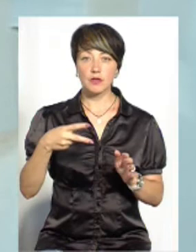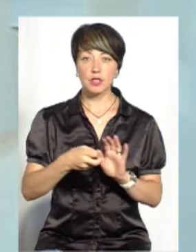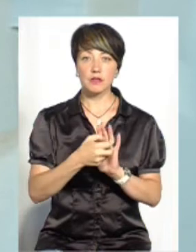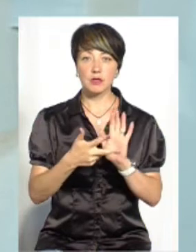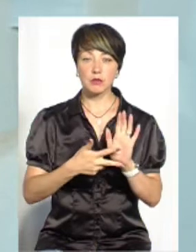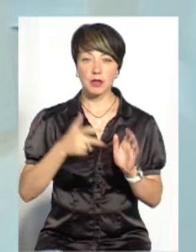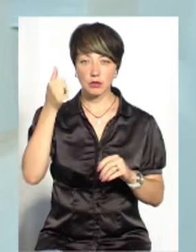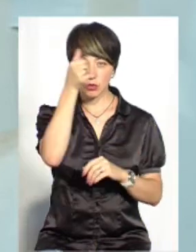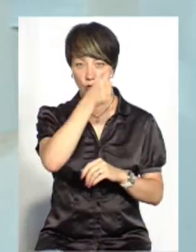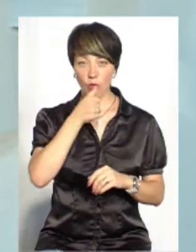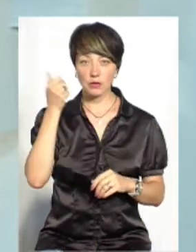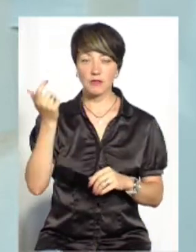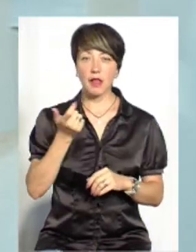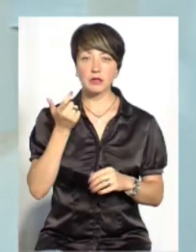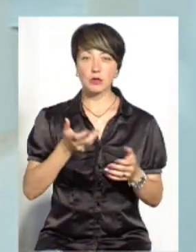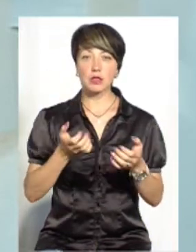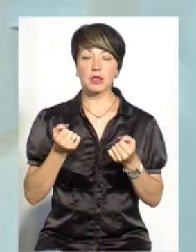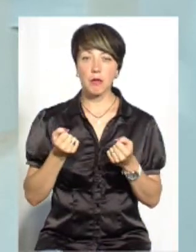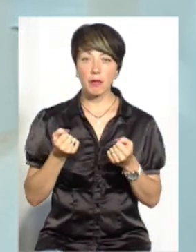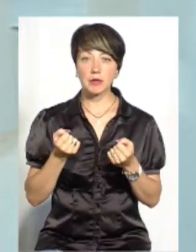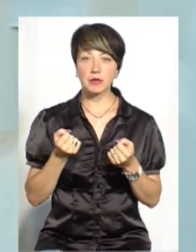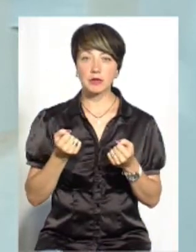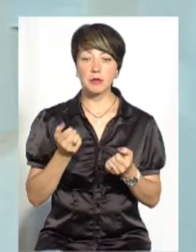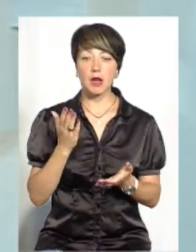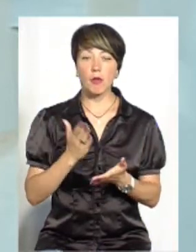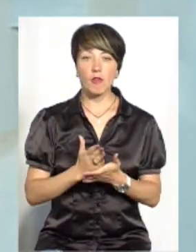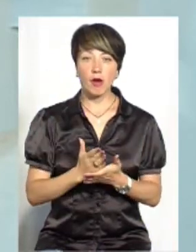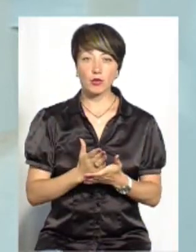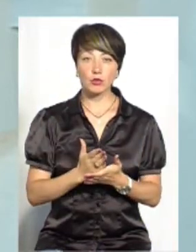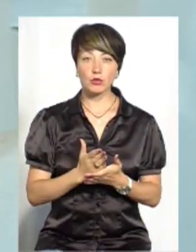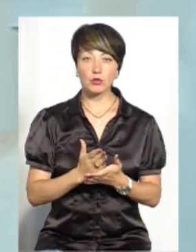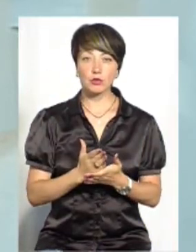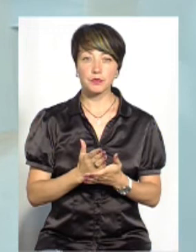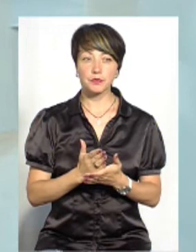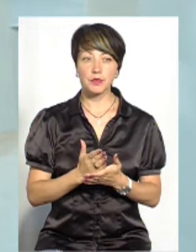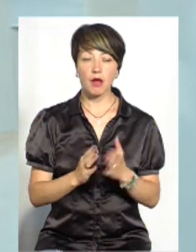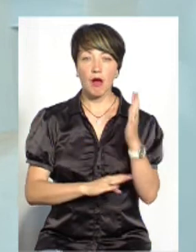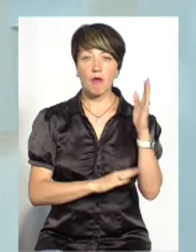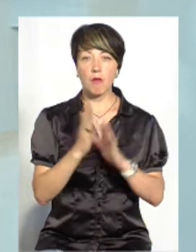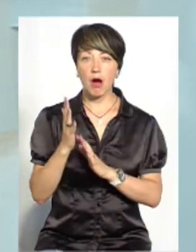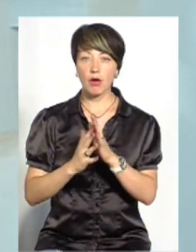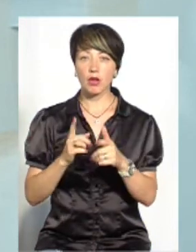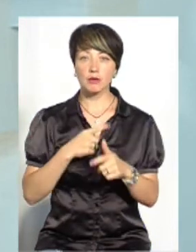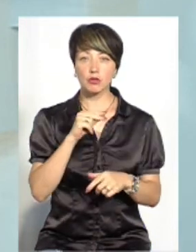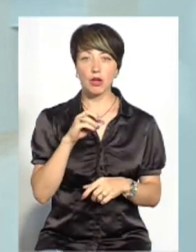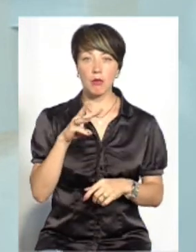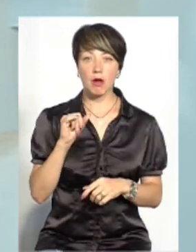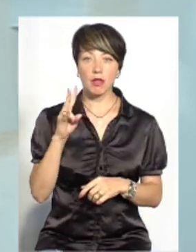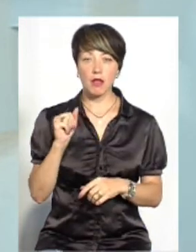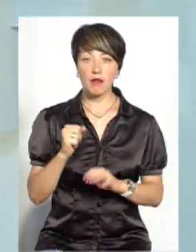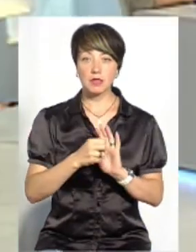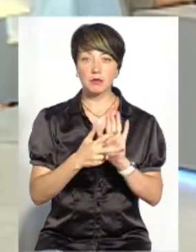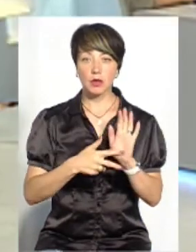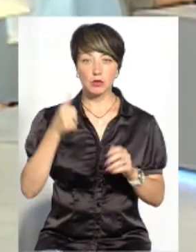року власниками отримані атракціони, які перебувають в парку імені Чекмана, але, на жаль, у 2018 році